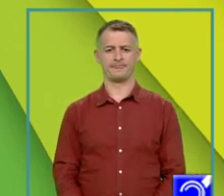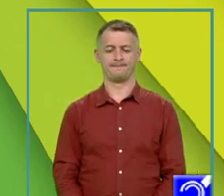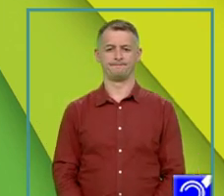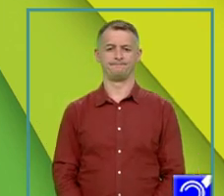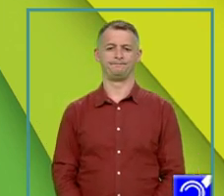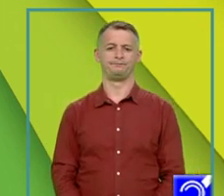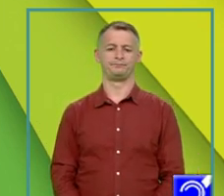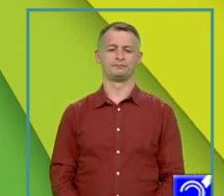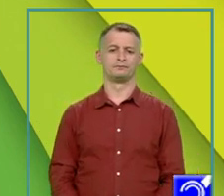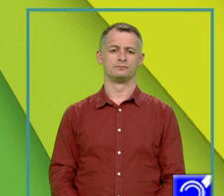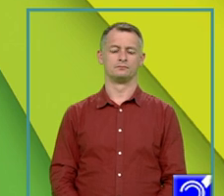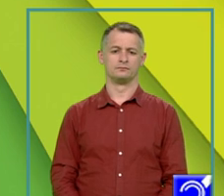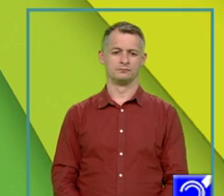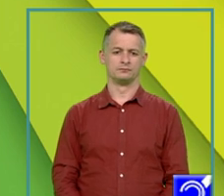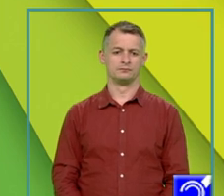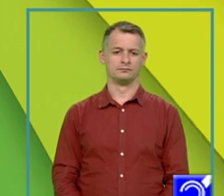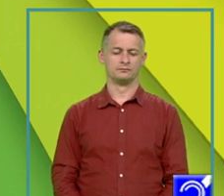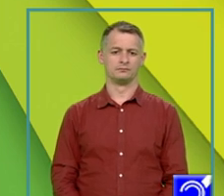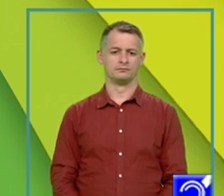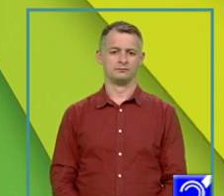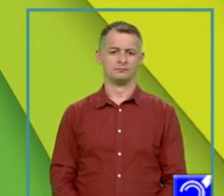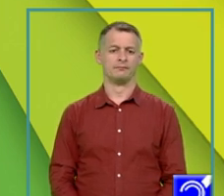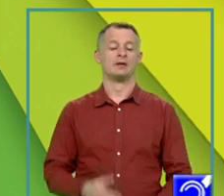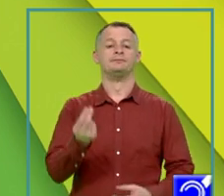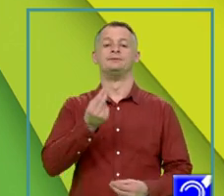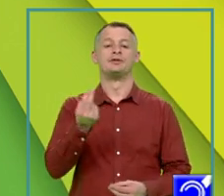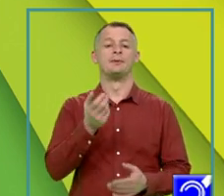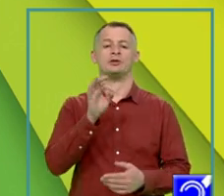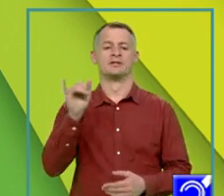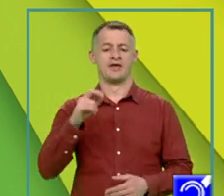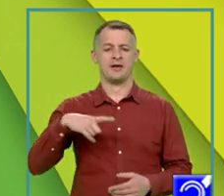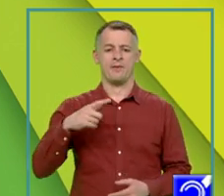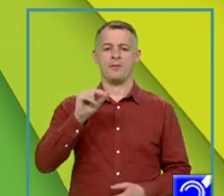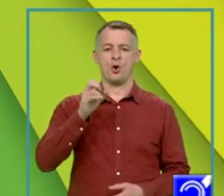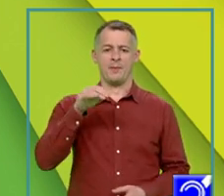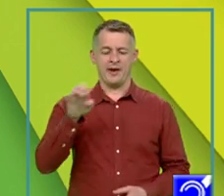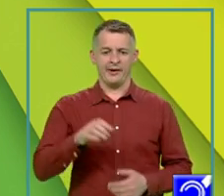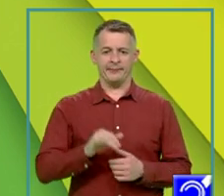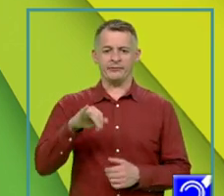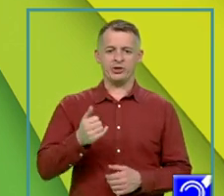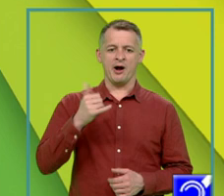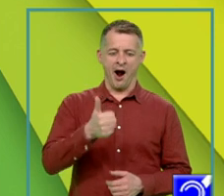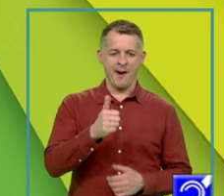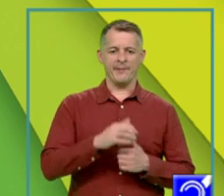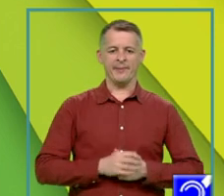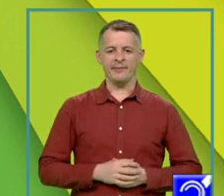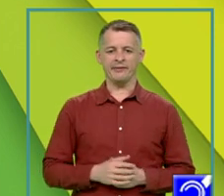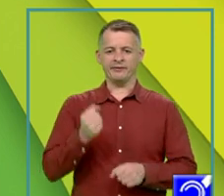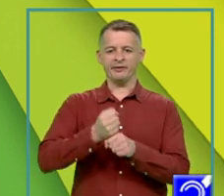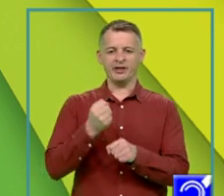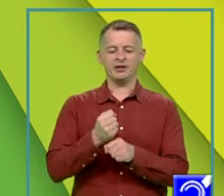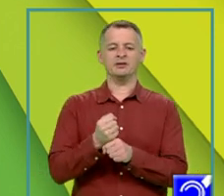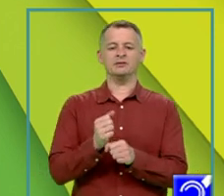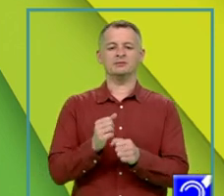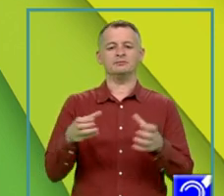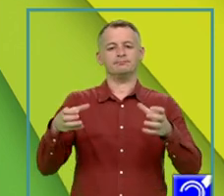în cazul acesta Da trebuie să scriu cu cratima pentru că ții este pronume și a face parte